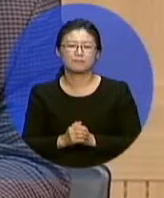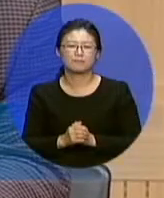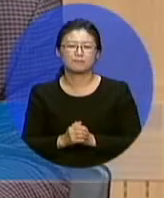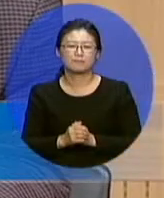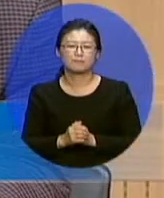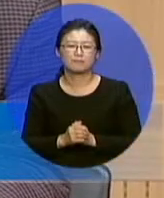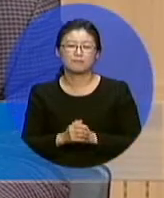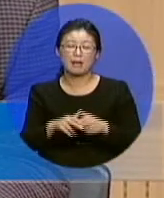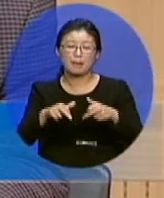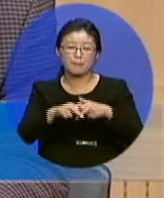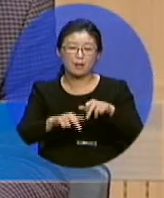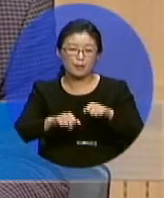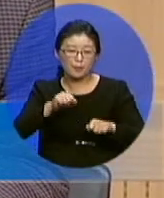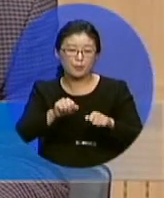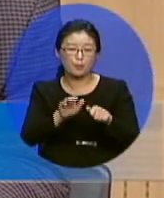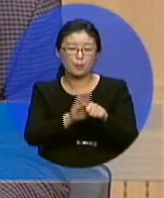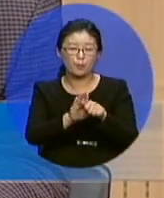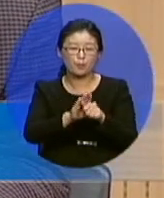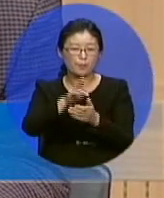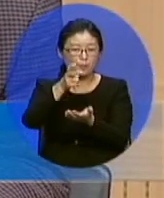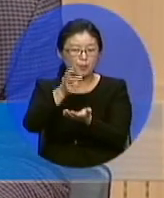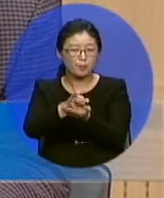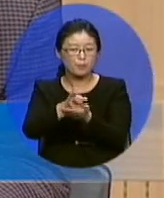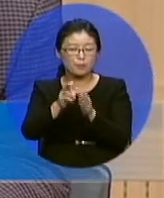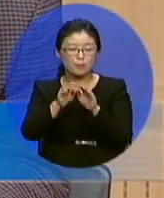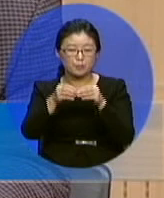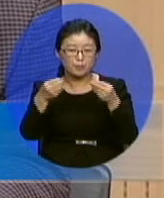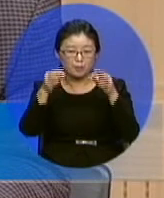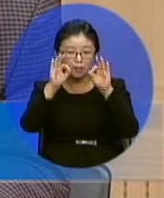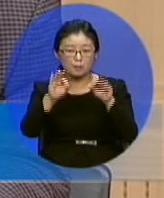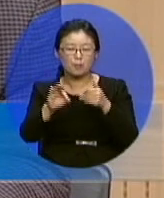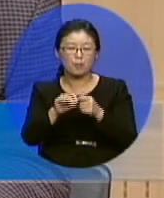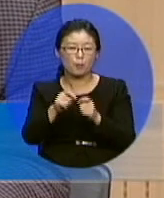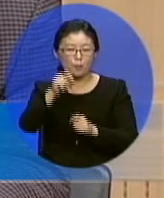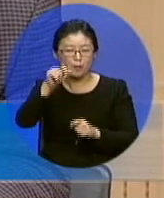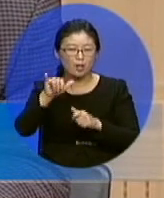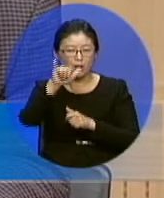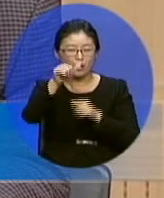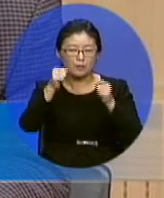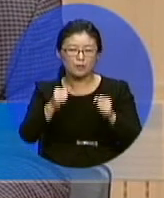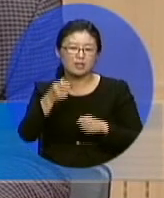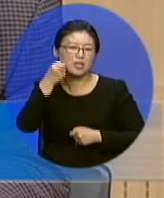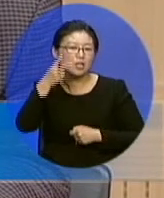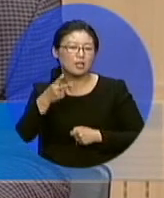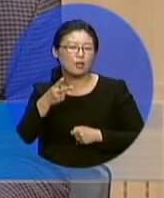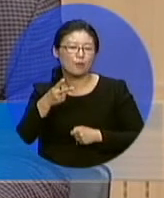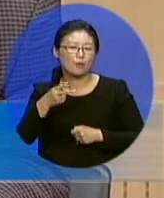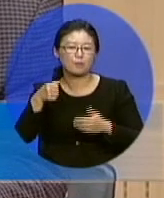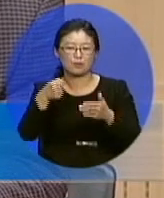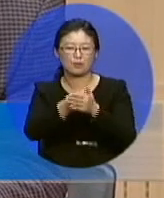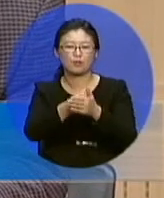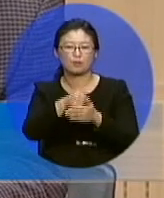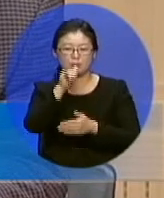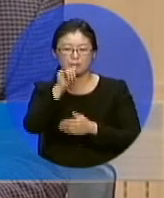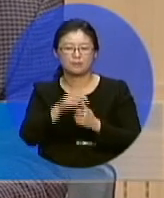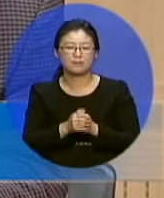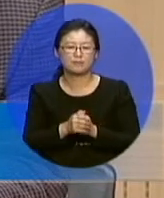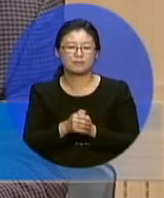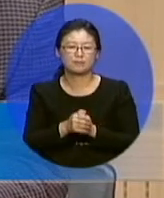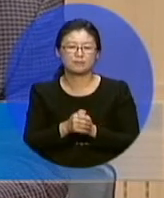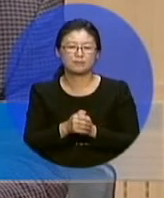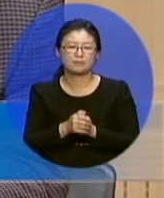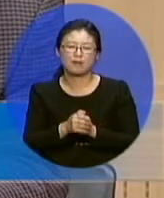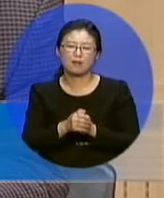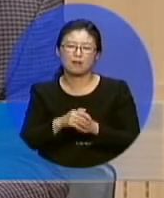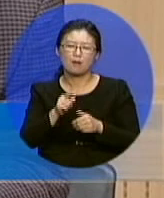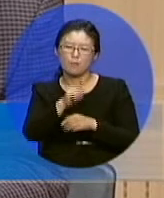장애인 활동보조 법률에 보면은 장기 해외 체류자를 2개월로 지금 기준으로 삼고 있습니다. 적정하게 지금